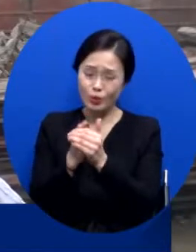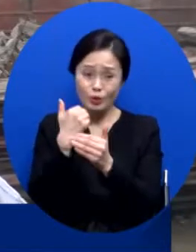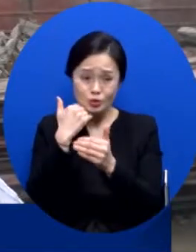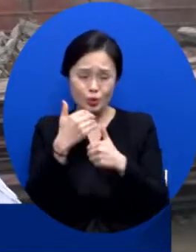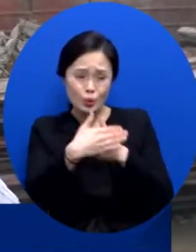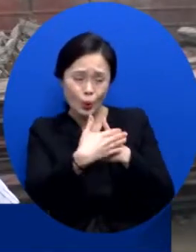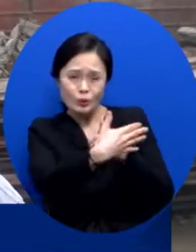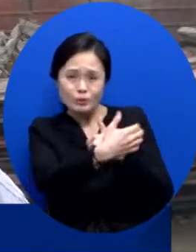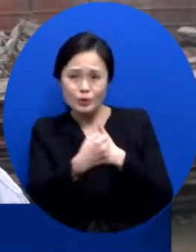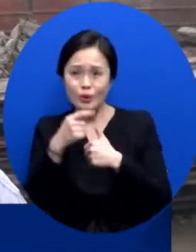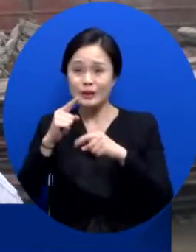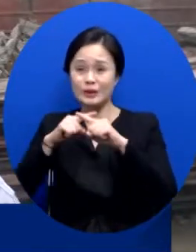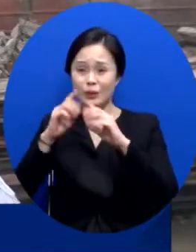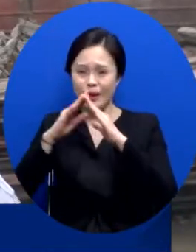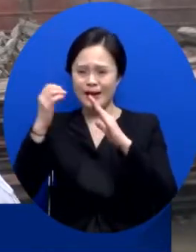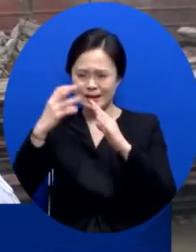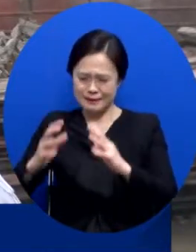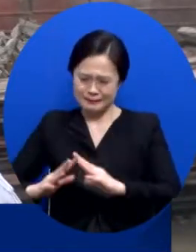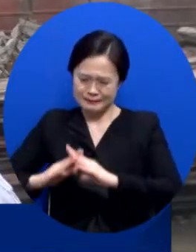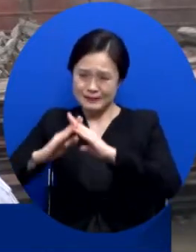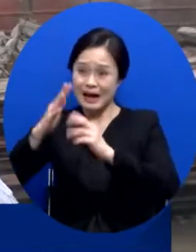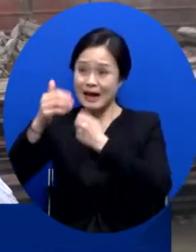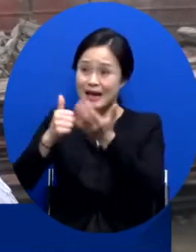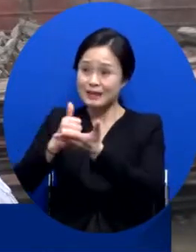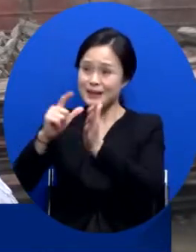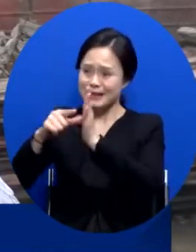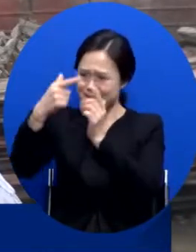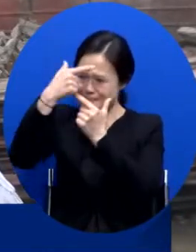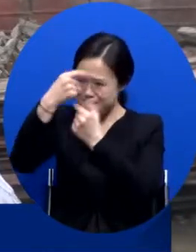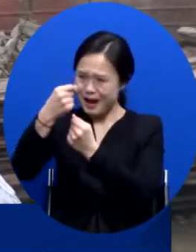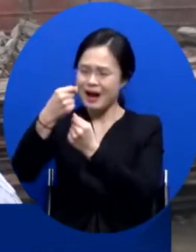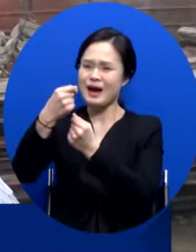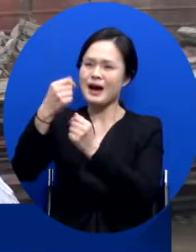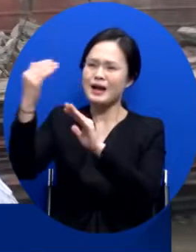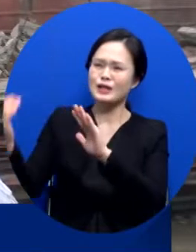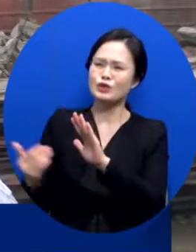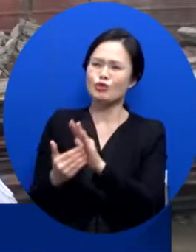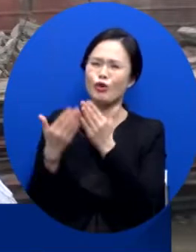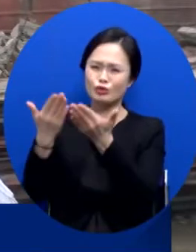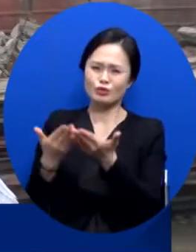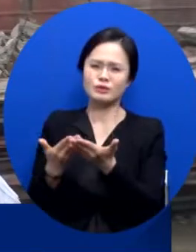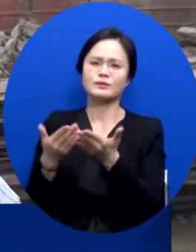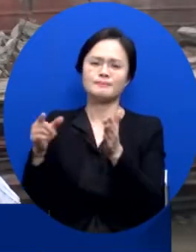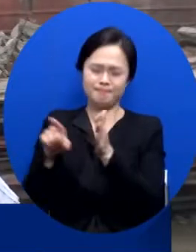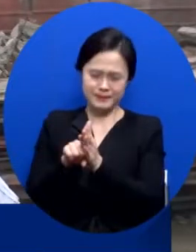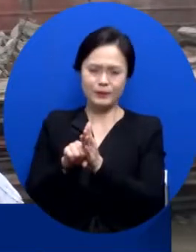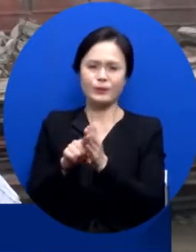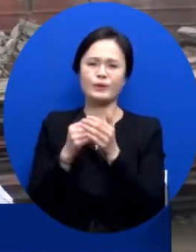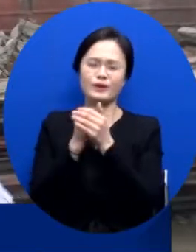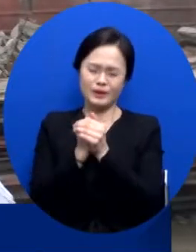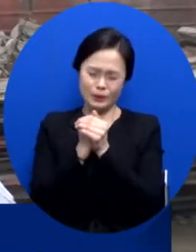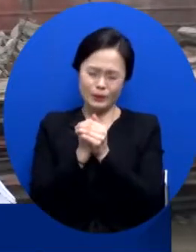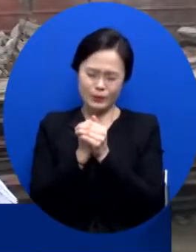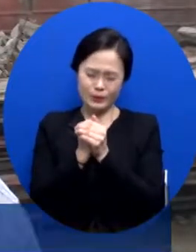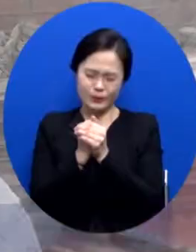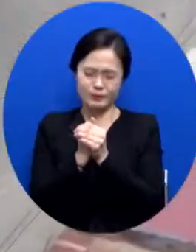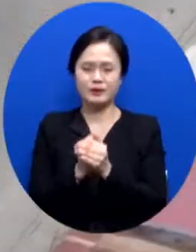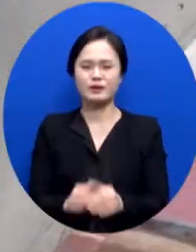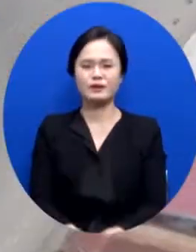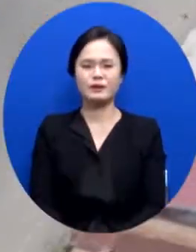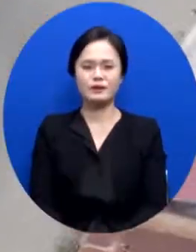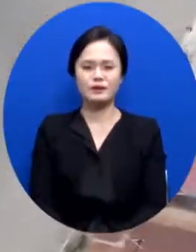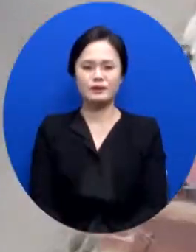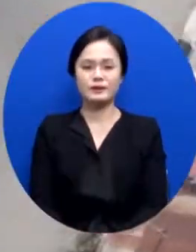하나님의 일은 하나님의 때에 하나님께서 이루어 가십니다 라고 내 사실을 믿고 기도하고 있습니다